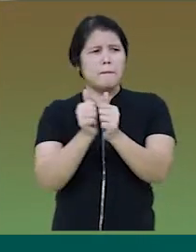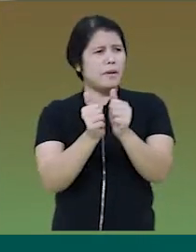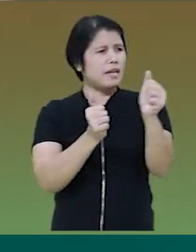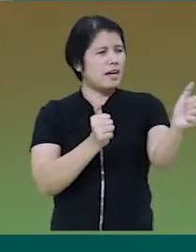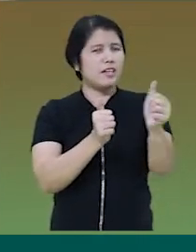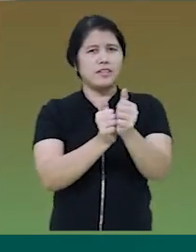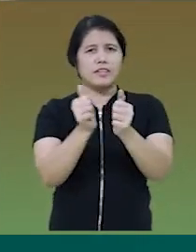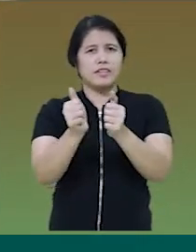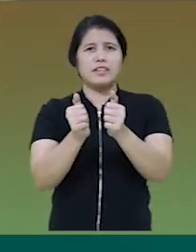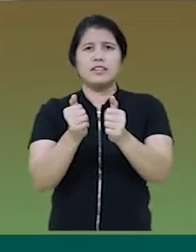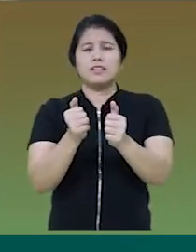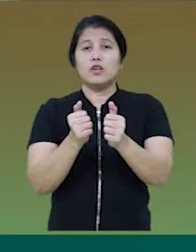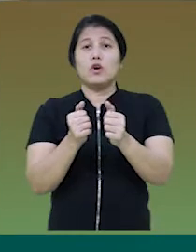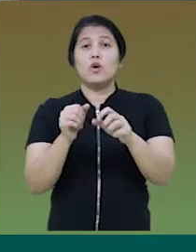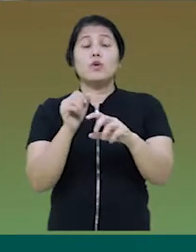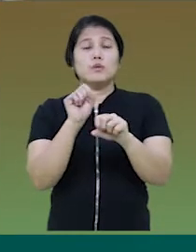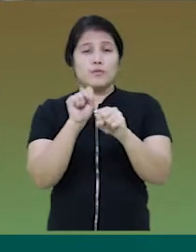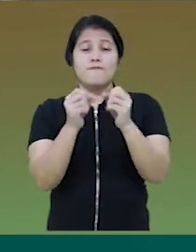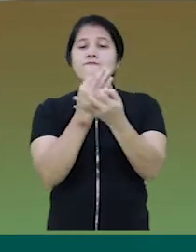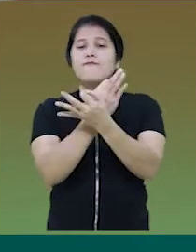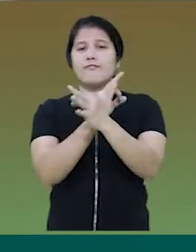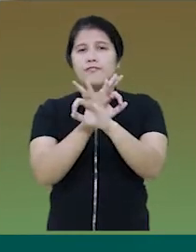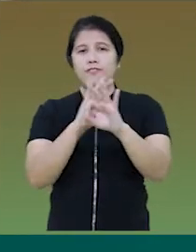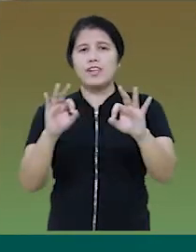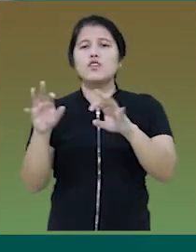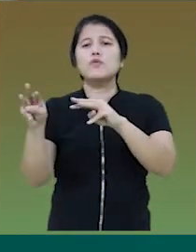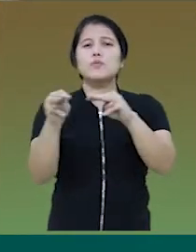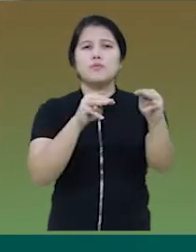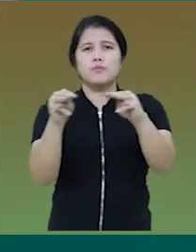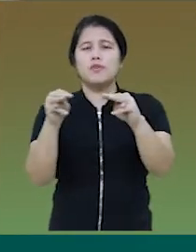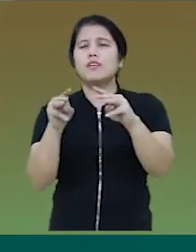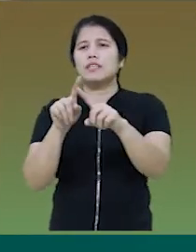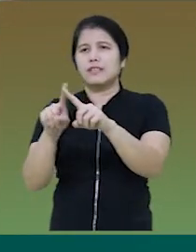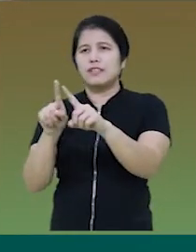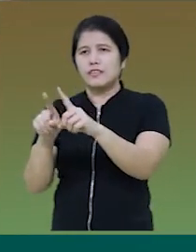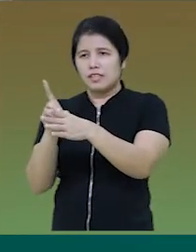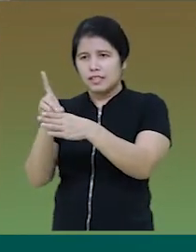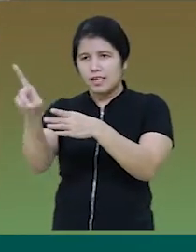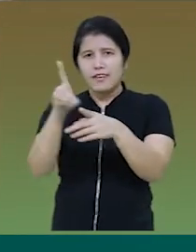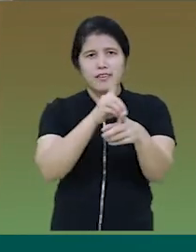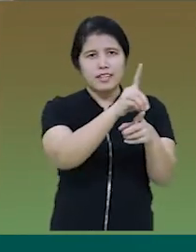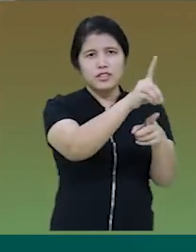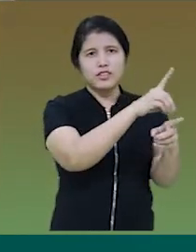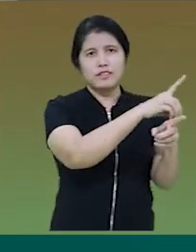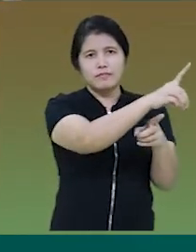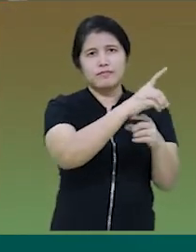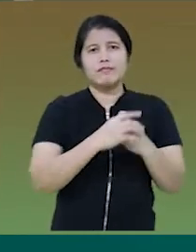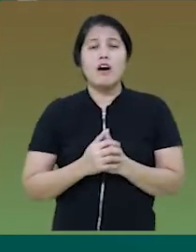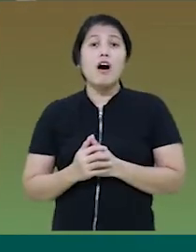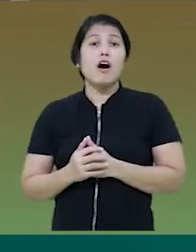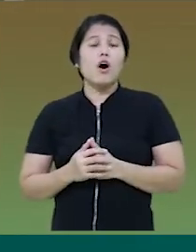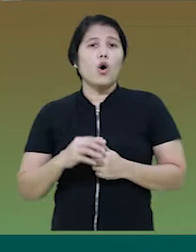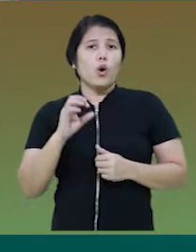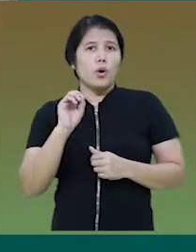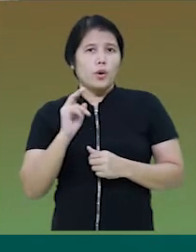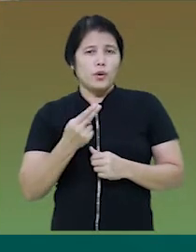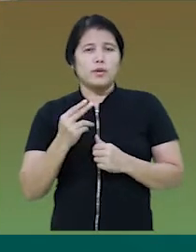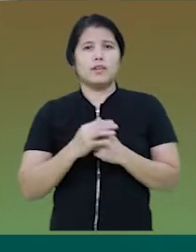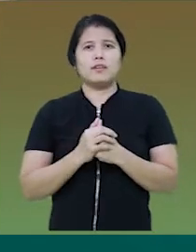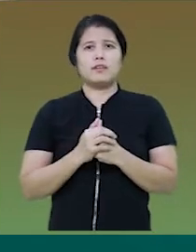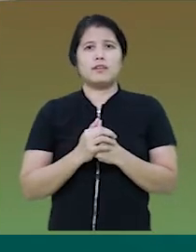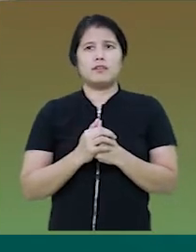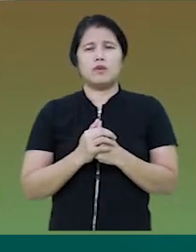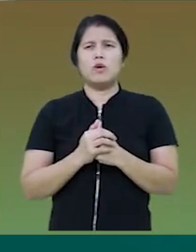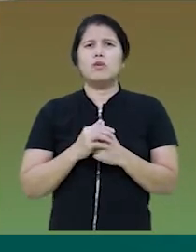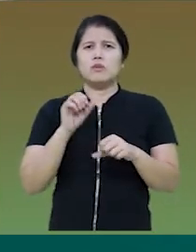malayo sa isa't isa, kaya malaya ang mga itong gumalaw sa iba't ibang direksyon. Ah, ganun po pala yun.